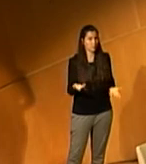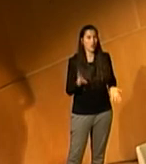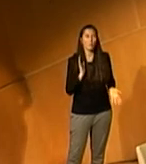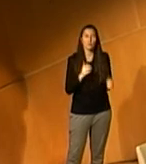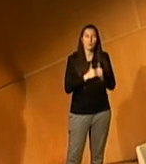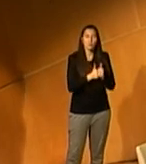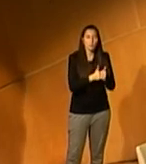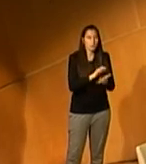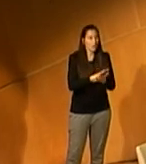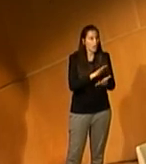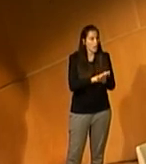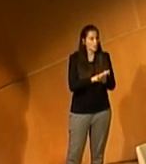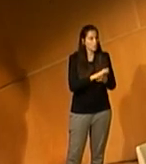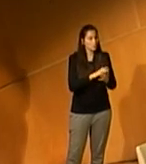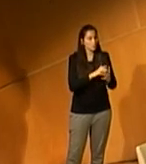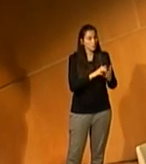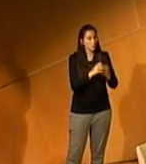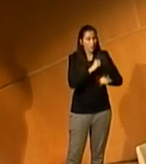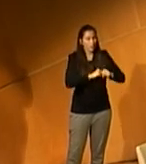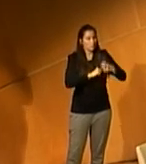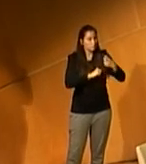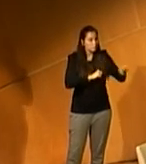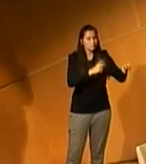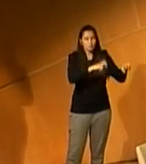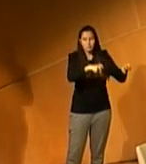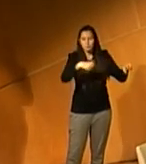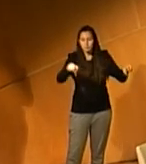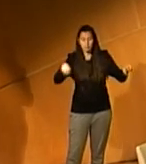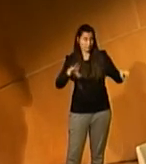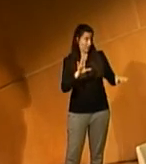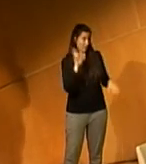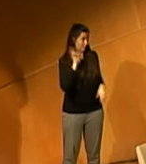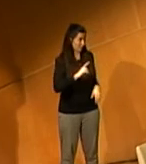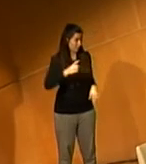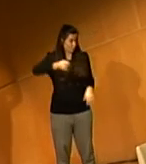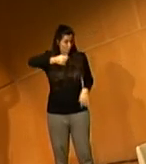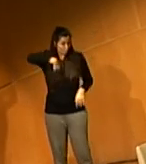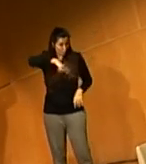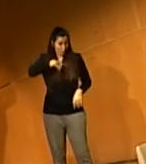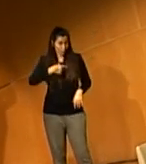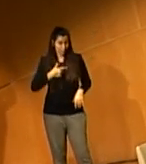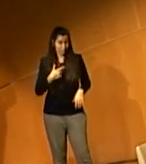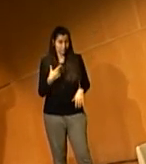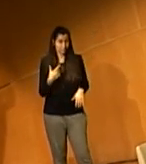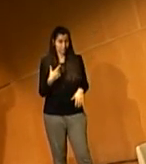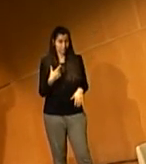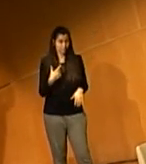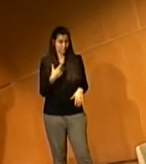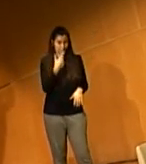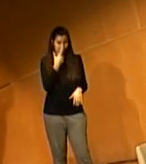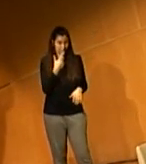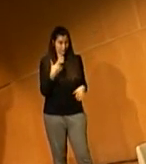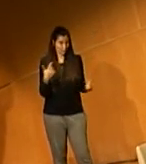âge, après, ça va se disperser. Mais en tout cas, nous, on n'est pas du tout dans ce que vous dites. C'est-à-dire que nous, on est au